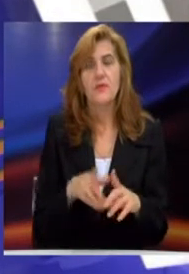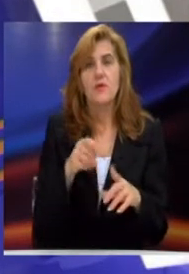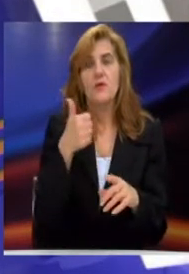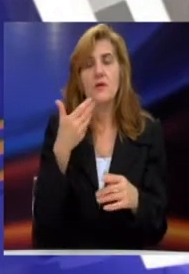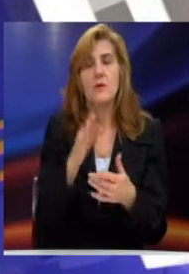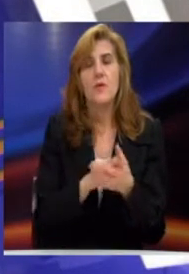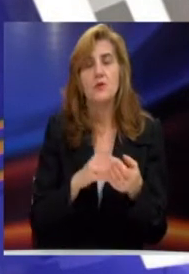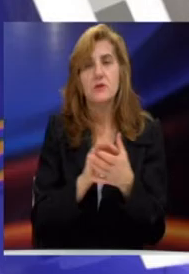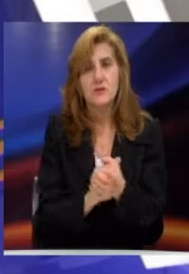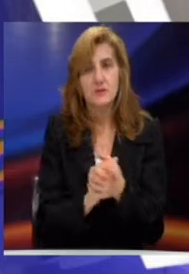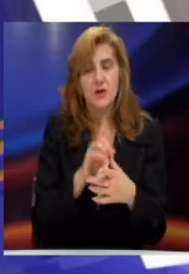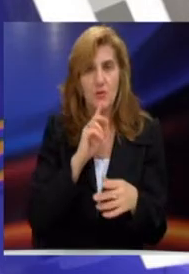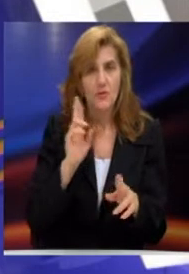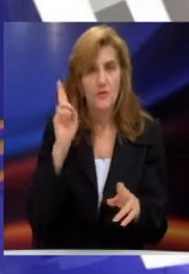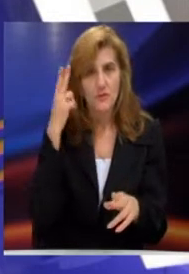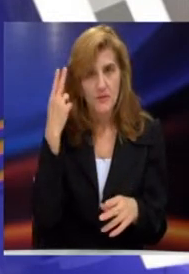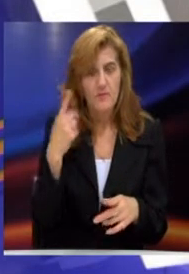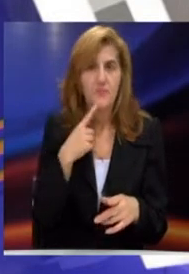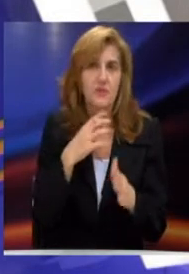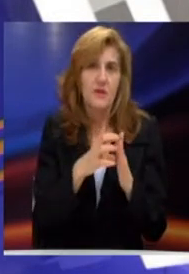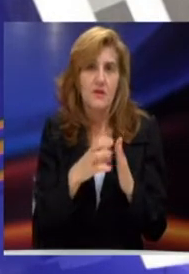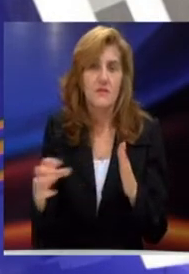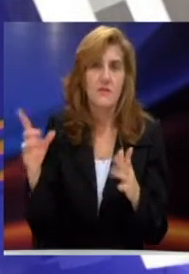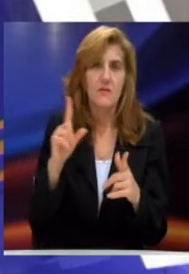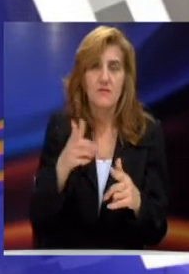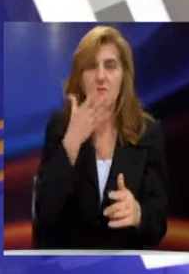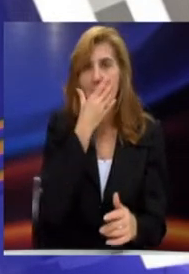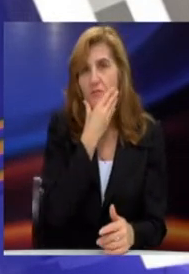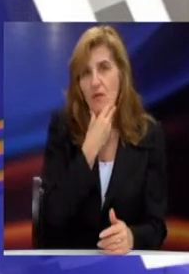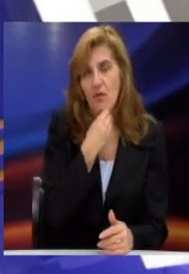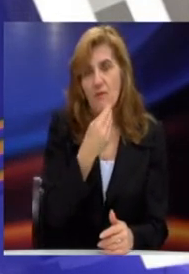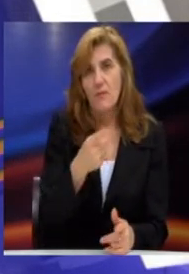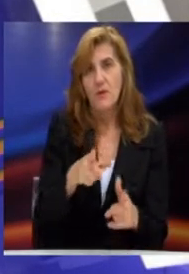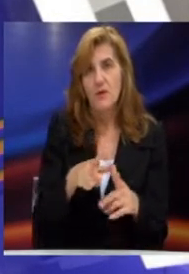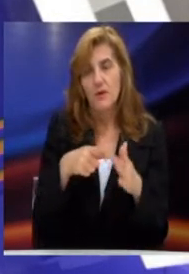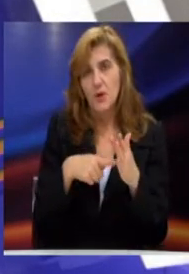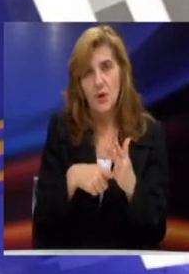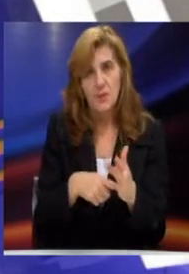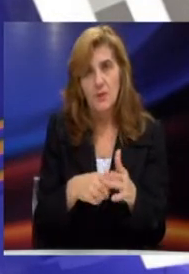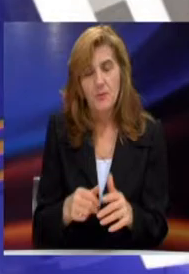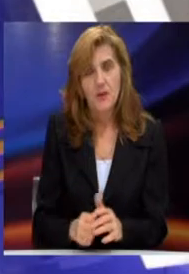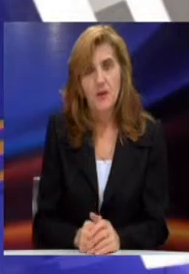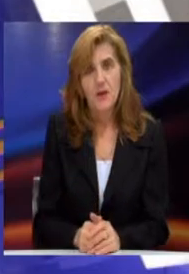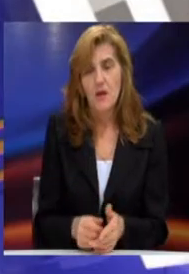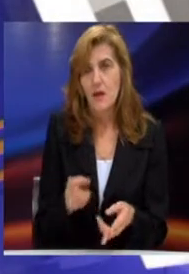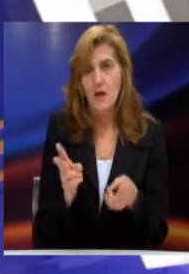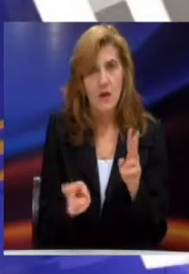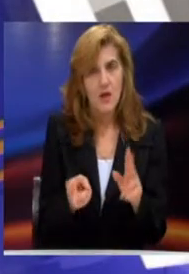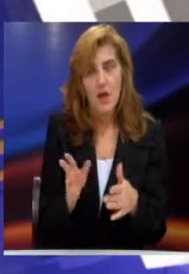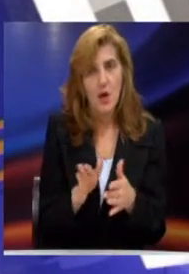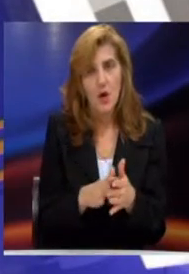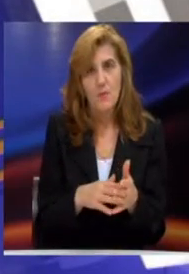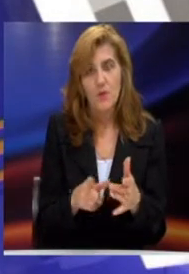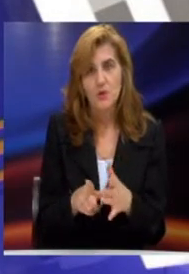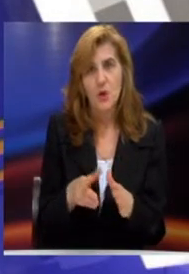saradnje koja treba da bude plodonosna, s druge strane recimo jedan je lep primjer za Suboticu da kako počnemo